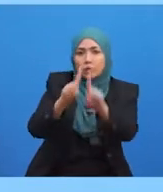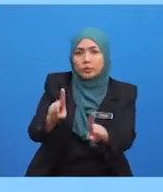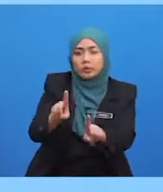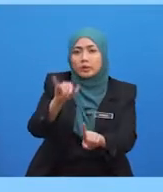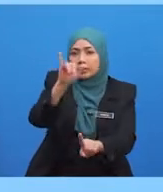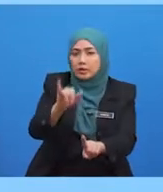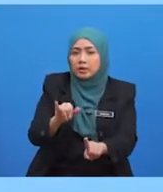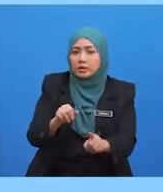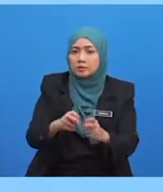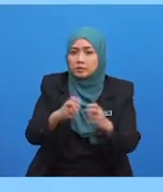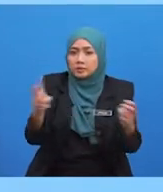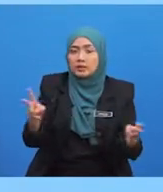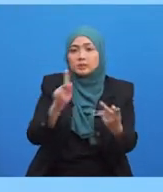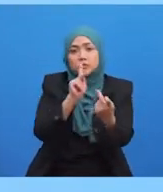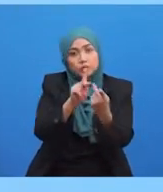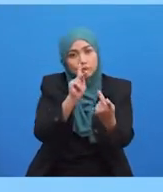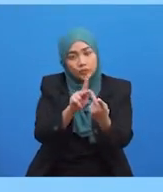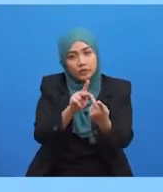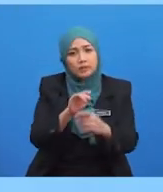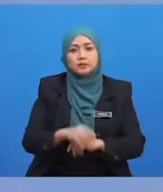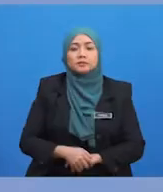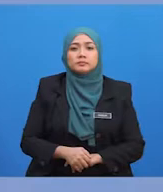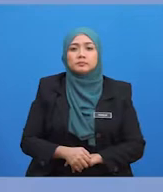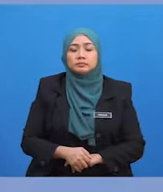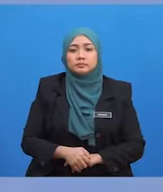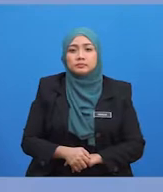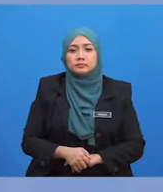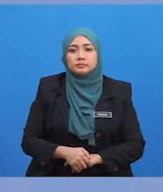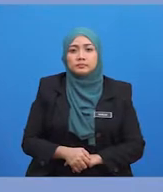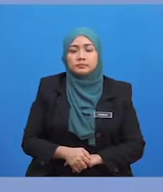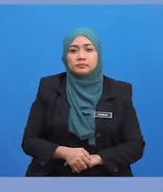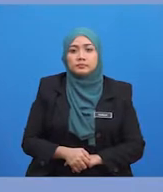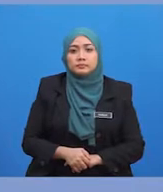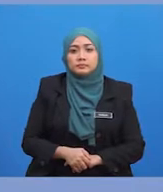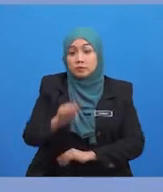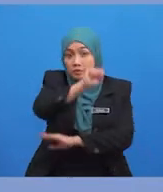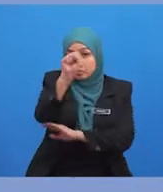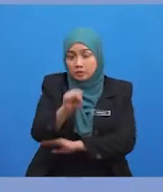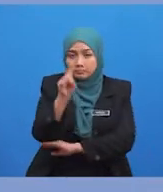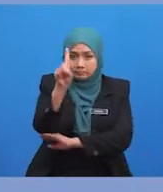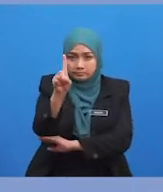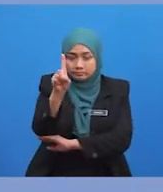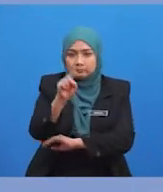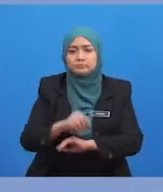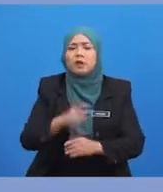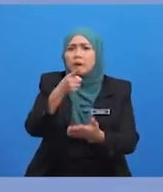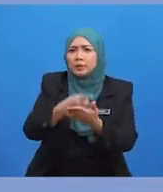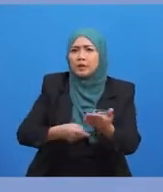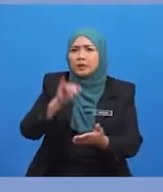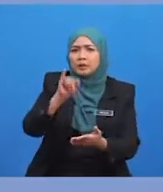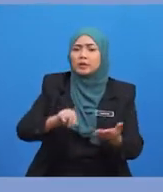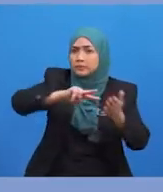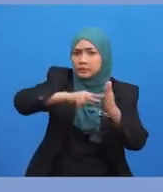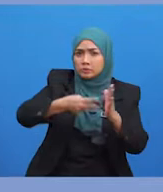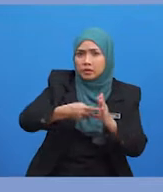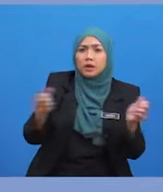sesuai. Selamat mencuba, semoga berjaya. Soalan pertama, apakah yang dimaksudkan